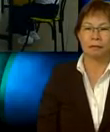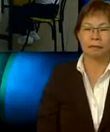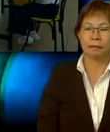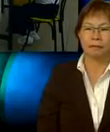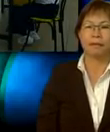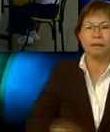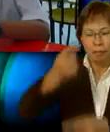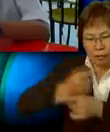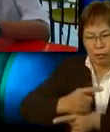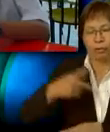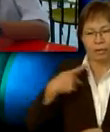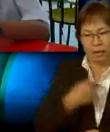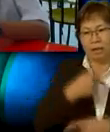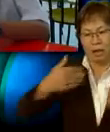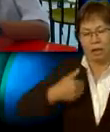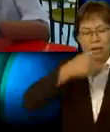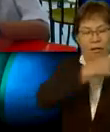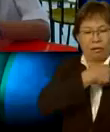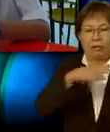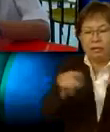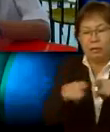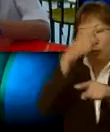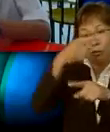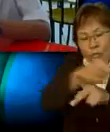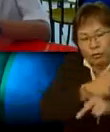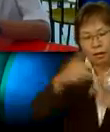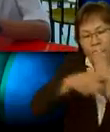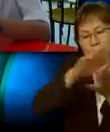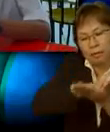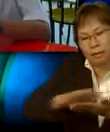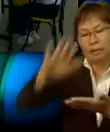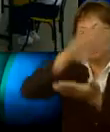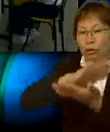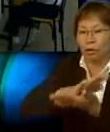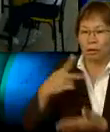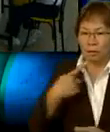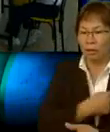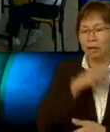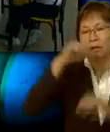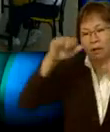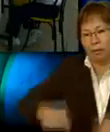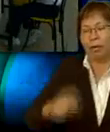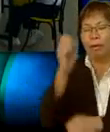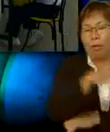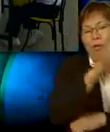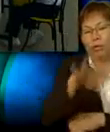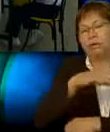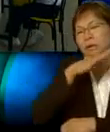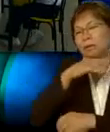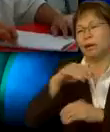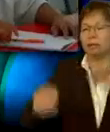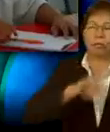Tapi kita pun ada tanggungjawab yang sama untuk menjaga kebersihan sekolah kita. Kita tidak boleh membuang